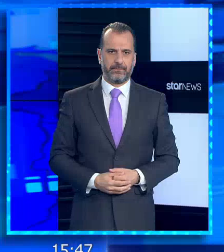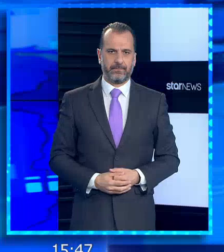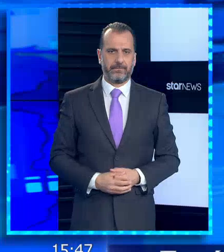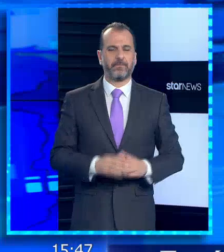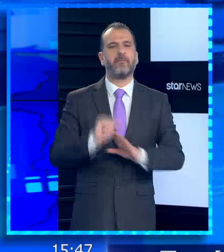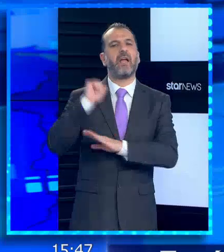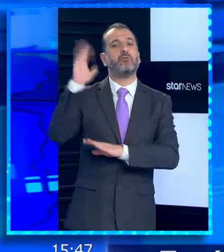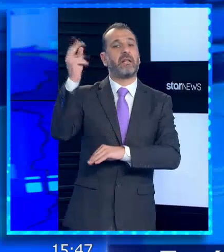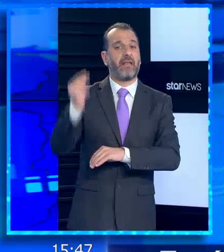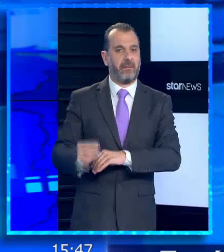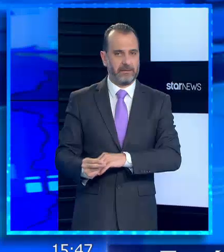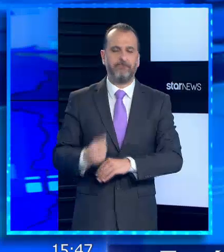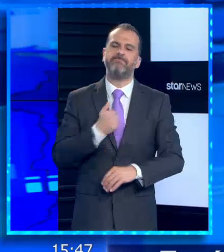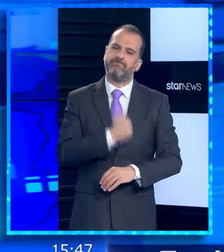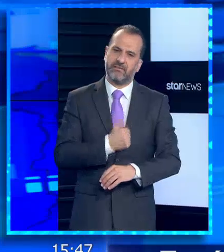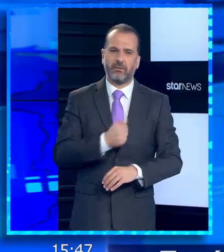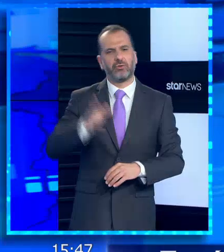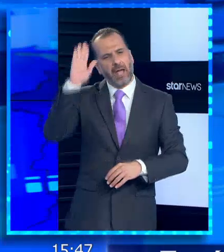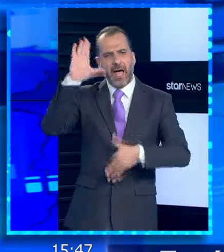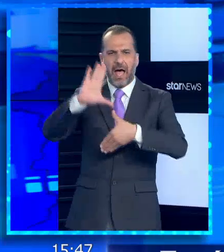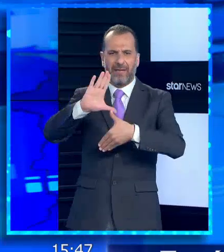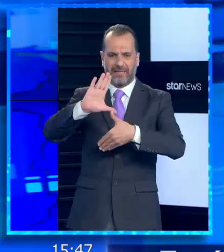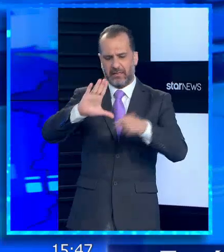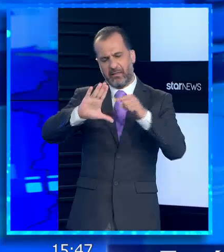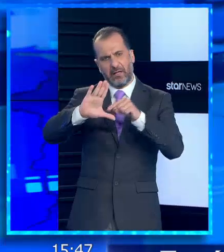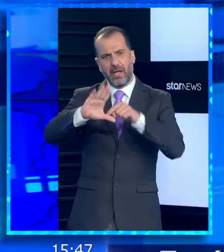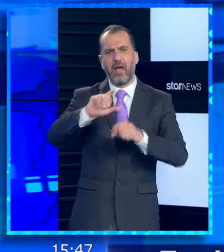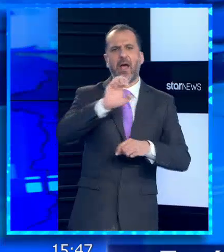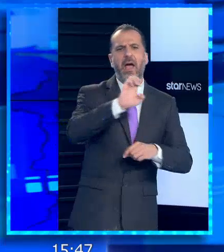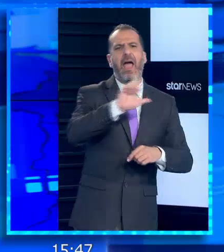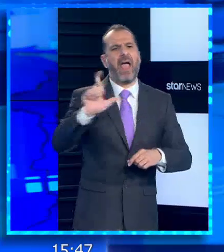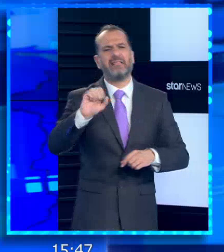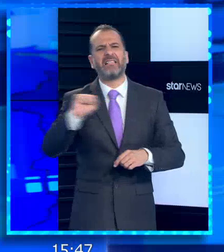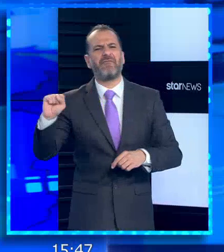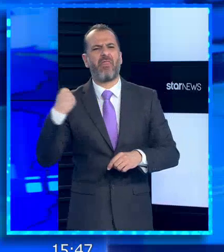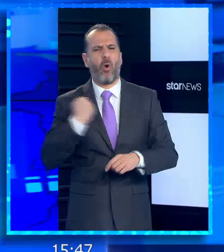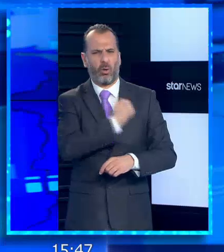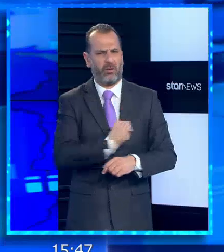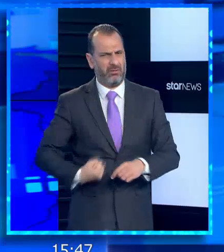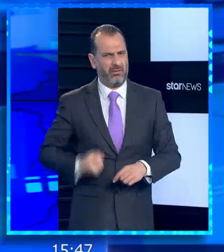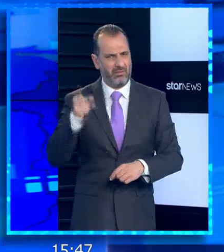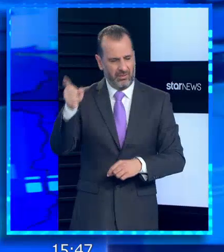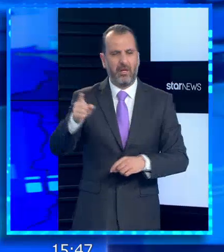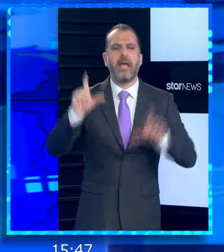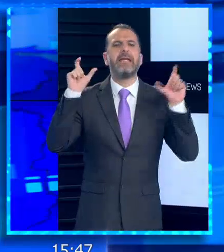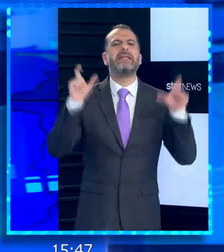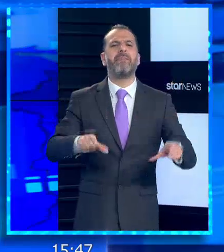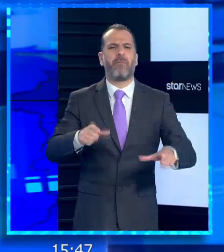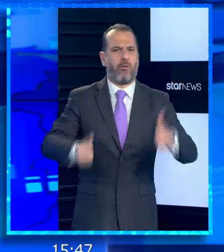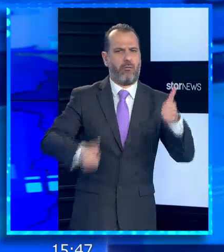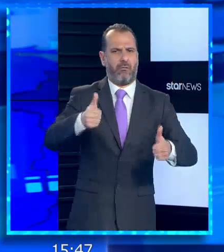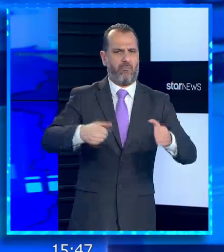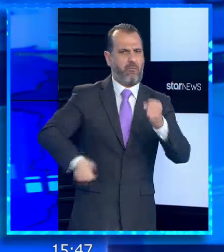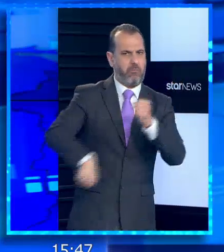Εκτός συνόρων τώρα, σε τραγωδία εξελίχθηκε ποδοσφαιρικός αγώνας στο Ελσαλβαδόρ. Τουλάχιστον 12 φιλάθλοι έχασαν τη ζωή τους και περισσότεροι